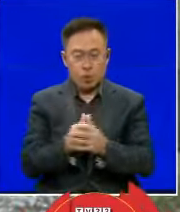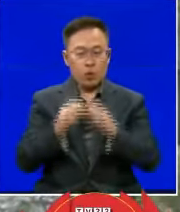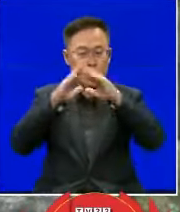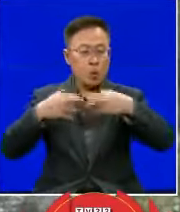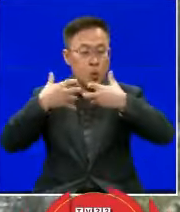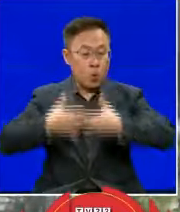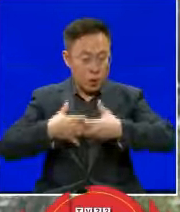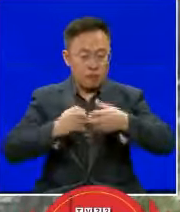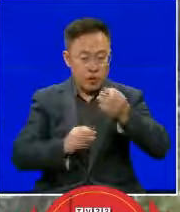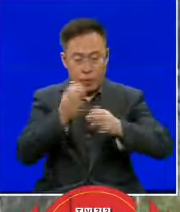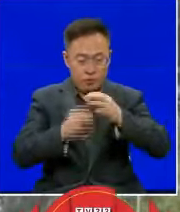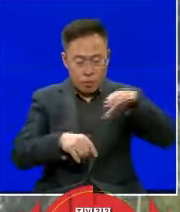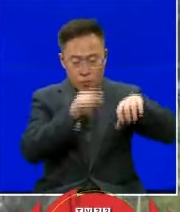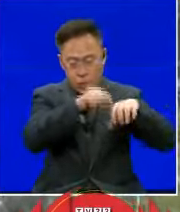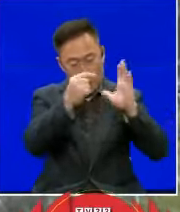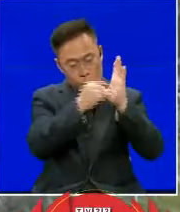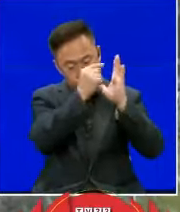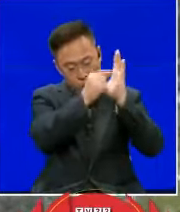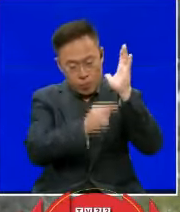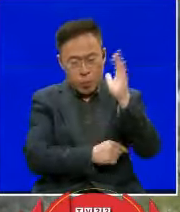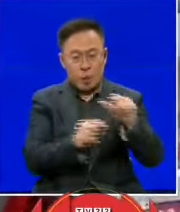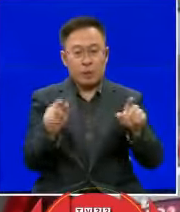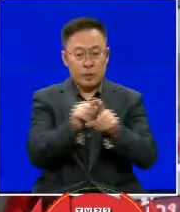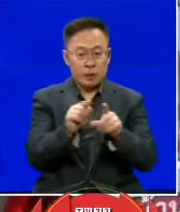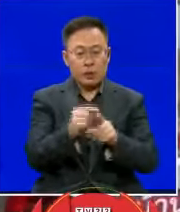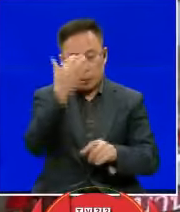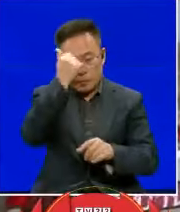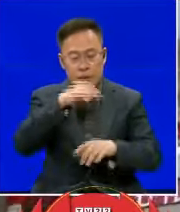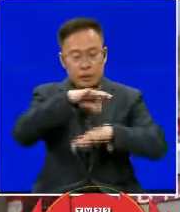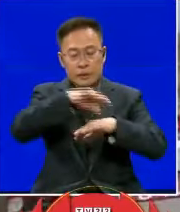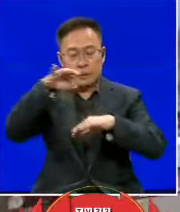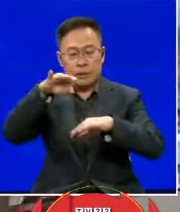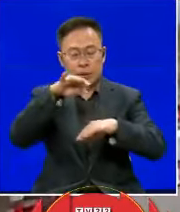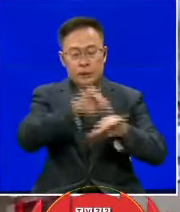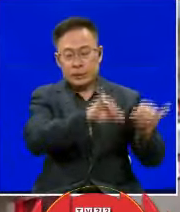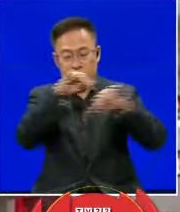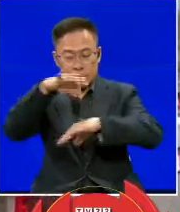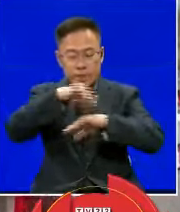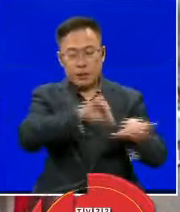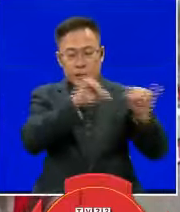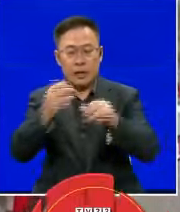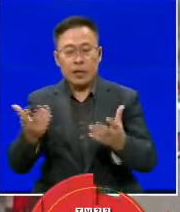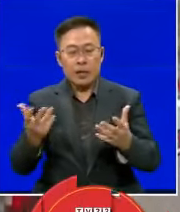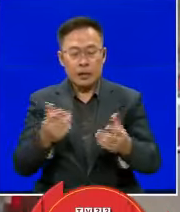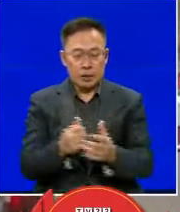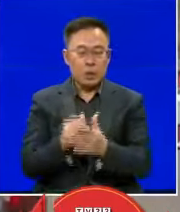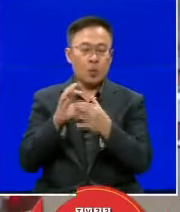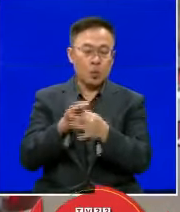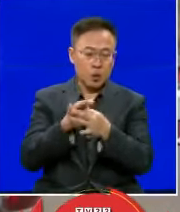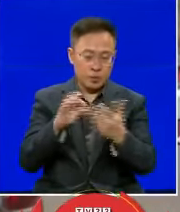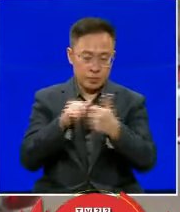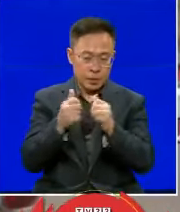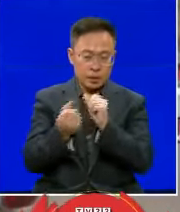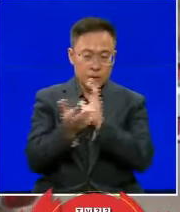งานหลายแห่งมันก็หลายที่ก็เป็นหลายสัปดาห์แล้วเหมือนกันค่ะคือเขาบอกว่าตอนก่อนหน้าเอาจจะมีความกังวลนะครับซึ่ง